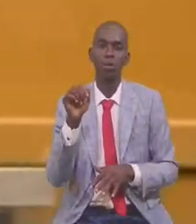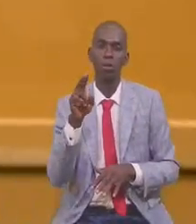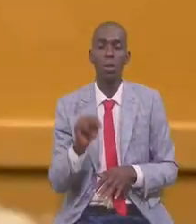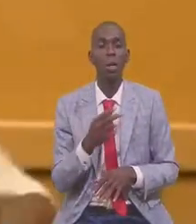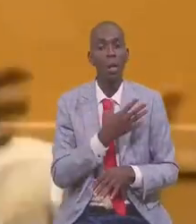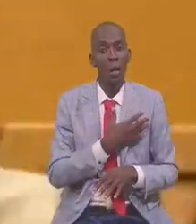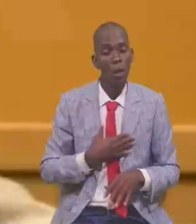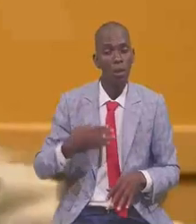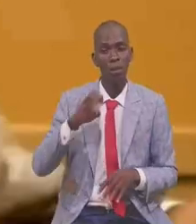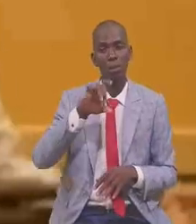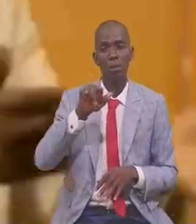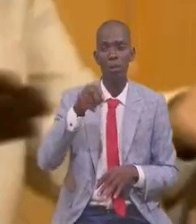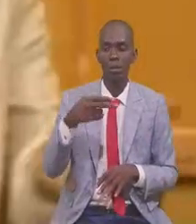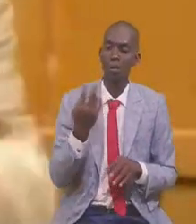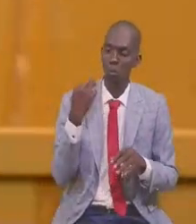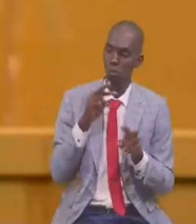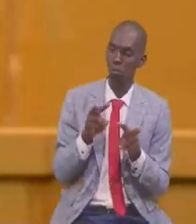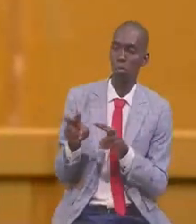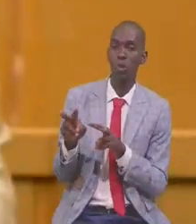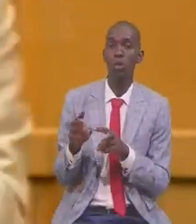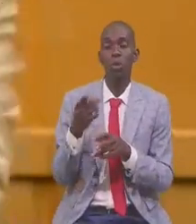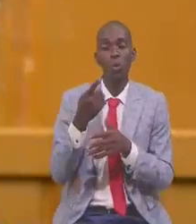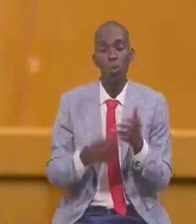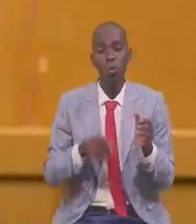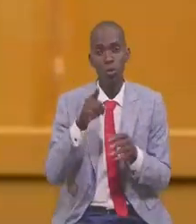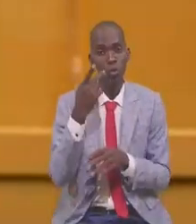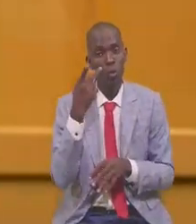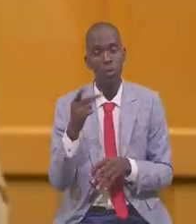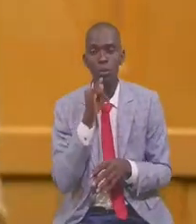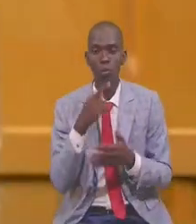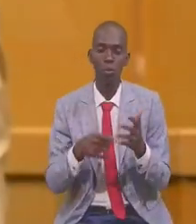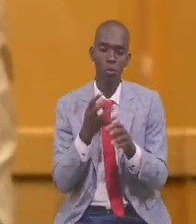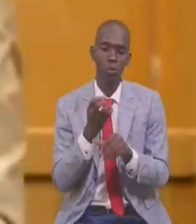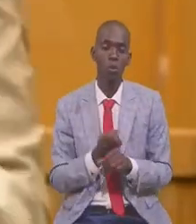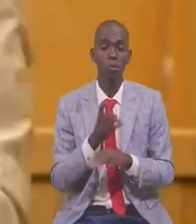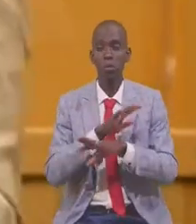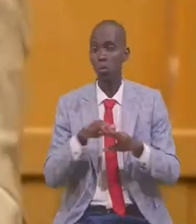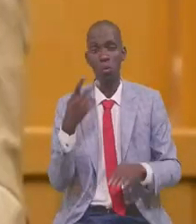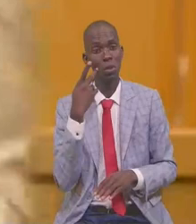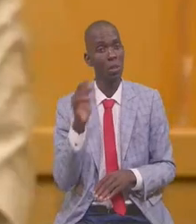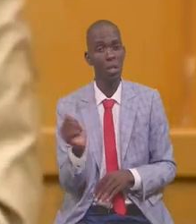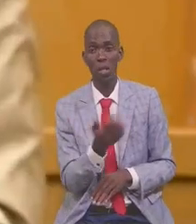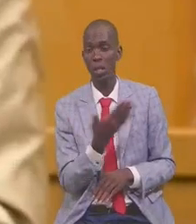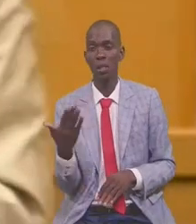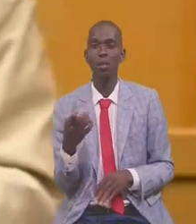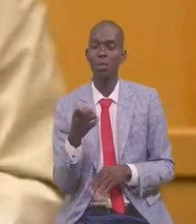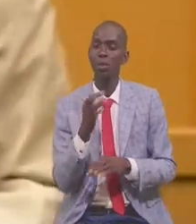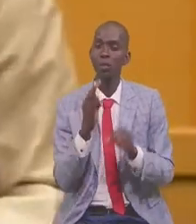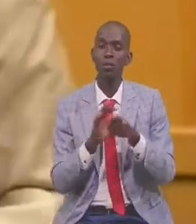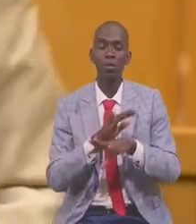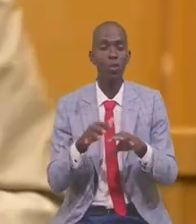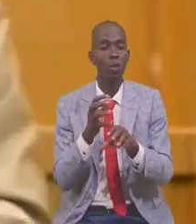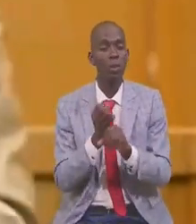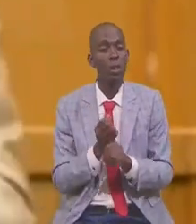Ce que tu obtiens détermine ce que tu fais. Si tu ne vois rien, si tu n'obtiens rien, tu